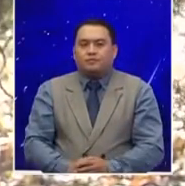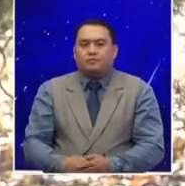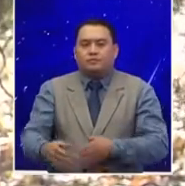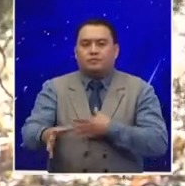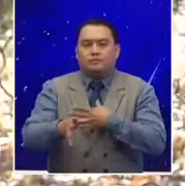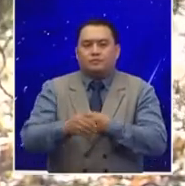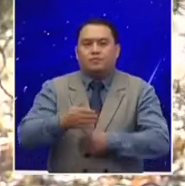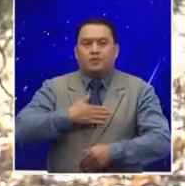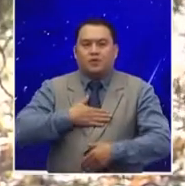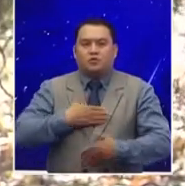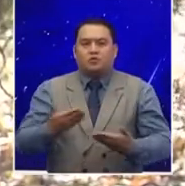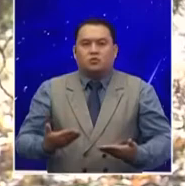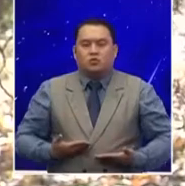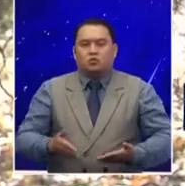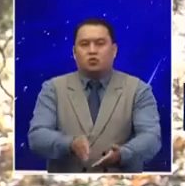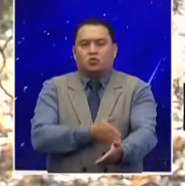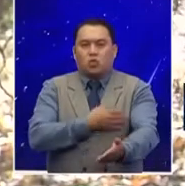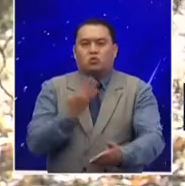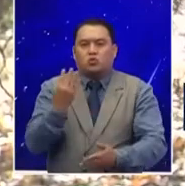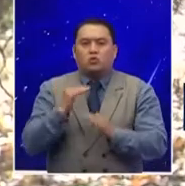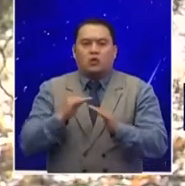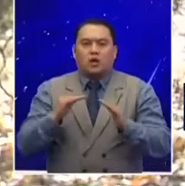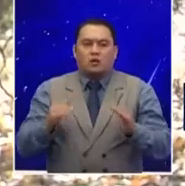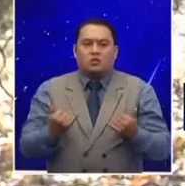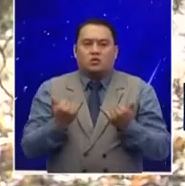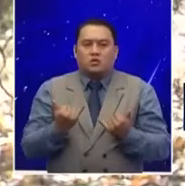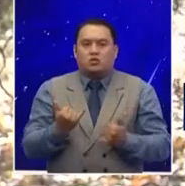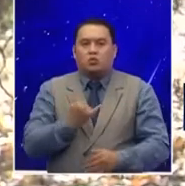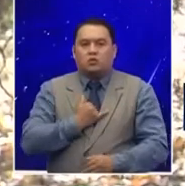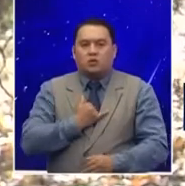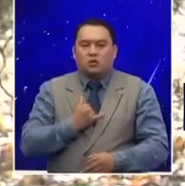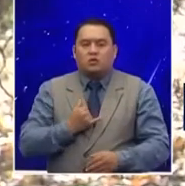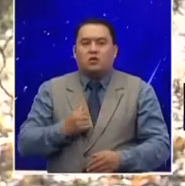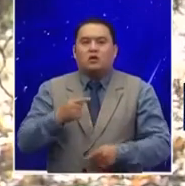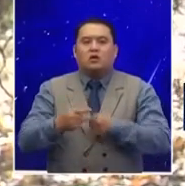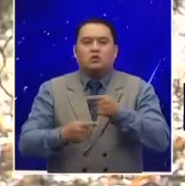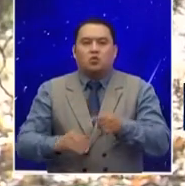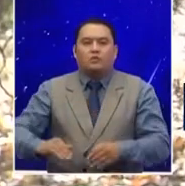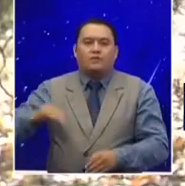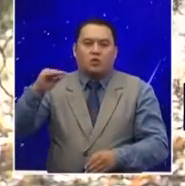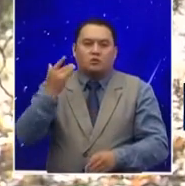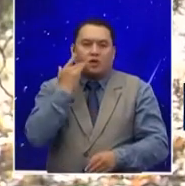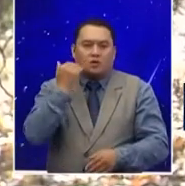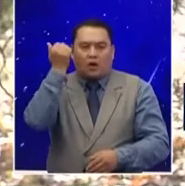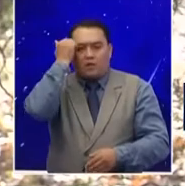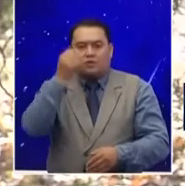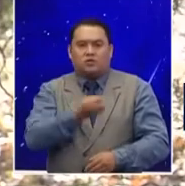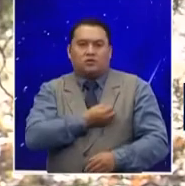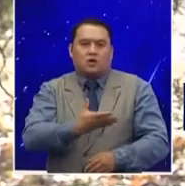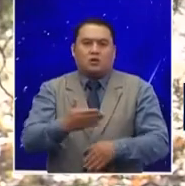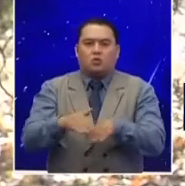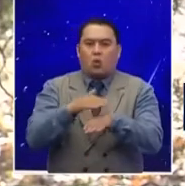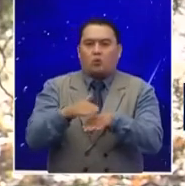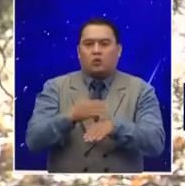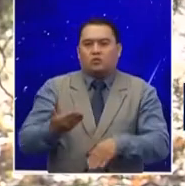Вместе мы прожили долго и вдвоем воспитали 4 детей. Сейчас у нас растет внук Нурсултан. В моей памяти супруг навсегда останется щедрым, добрым,